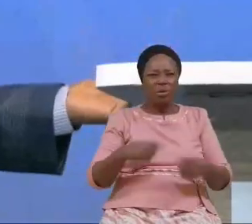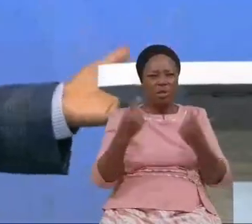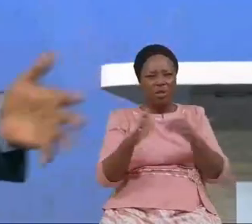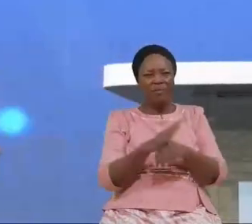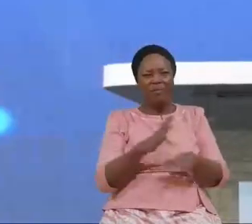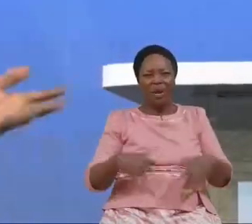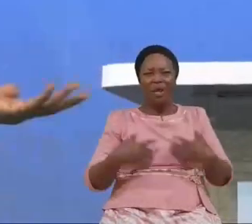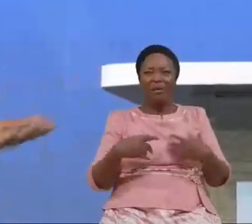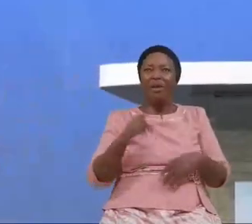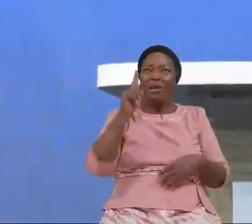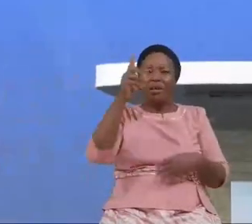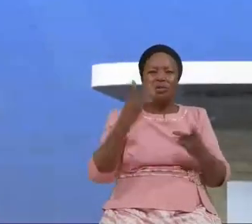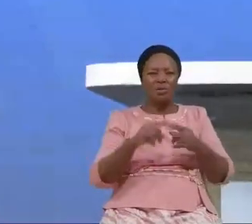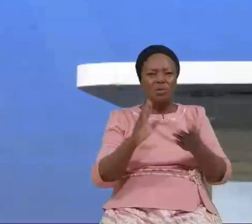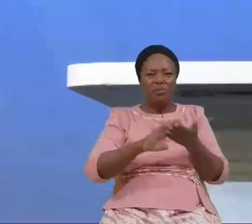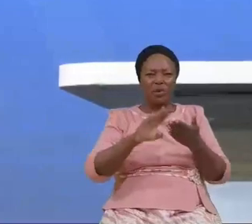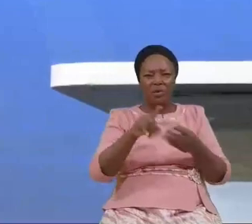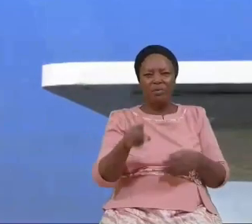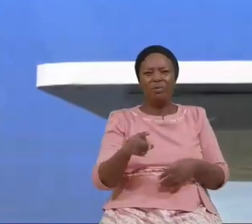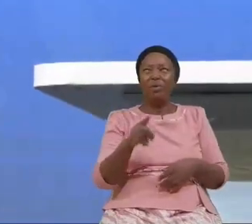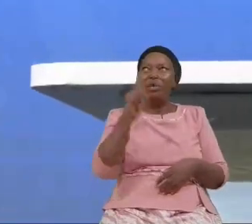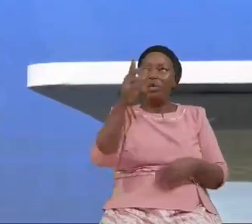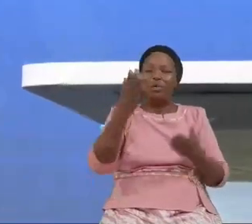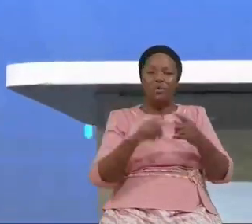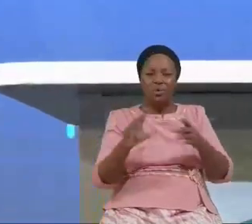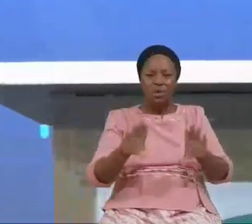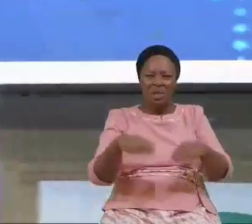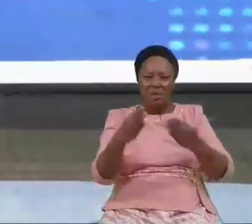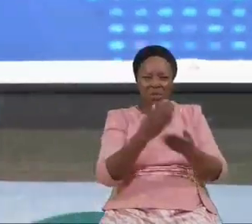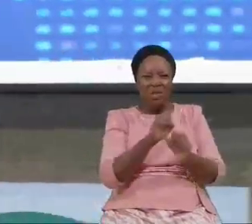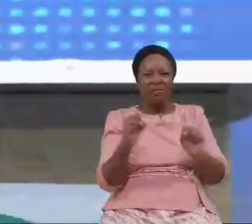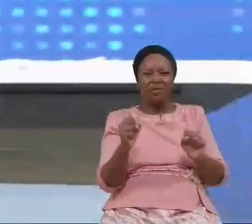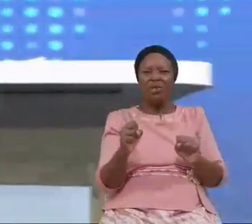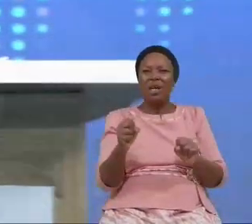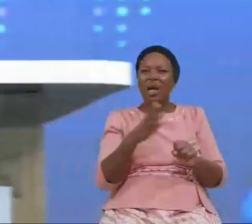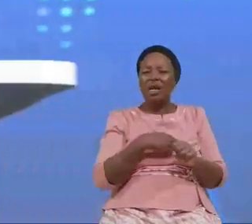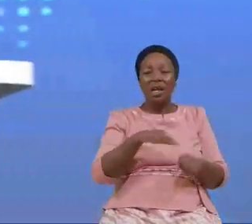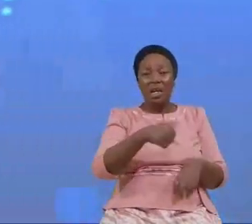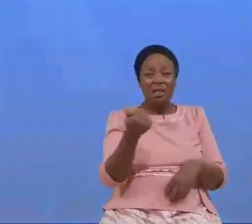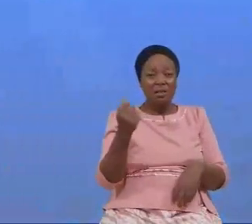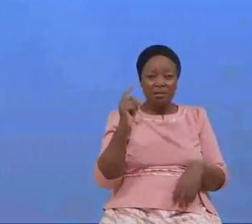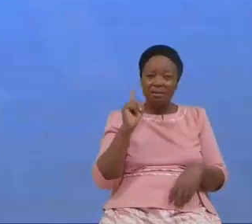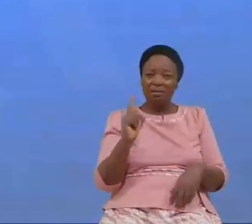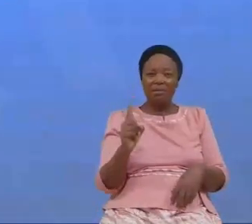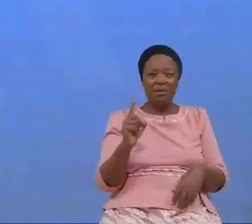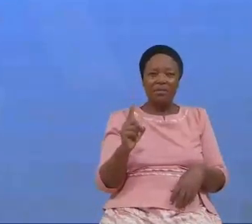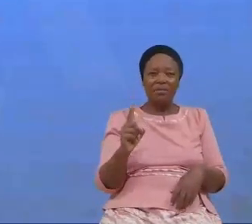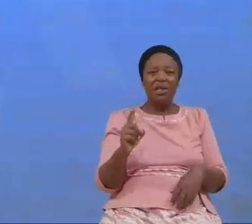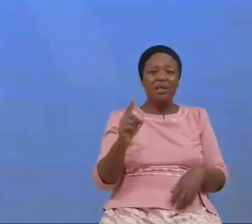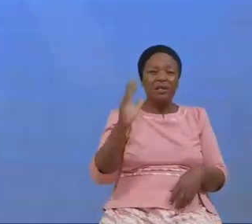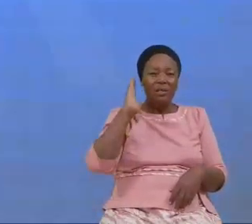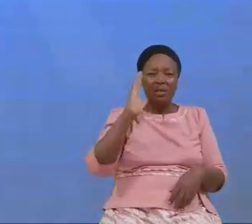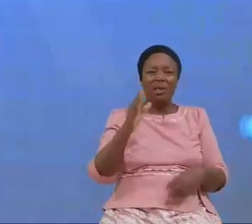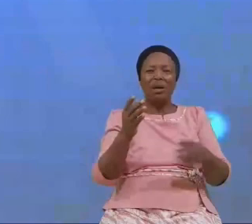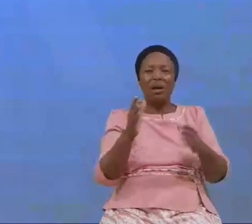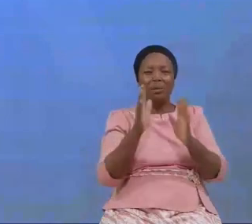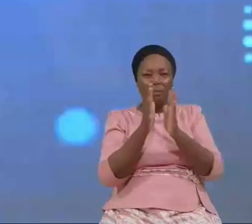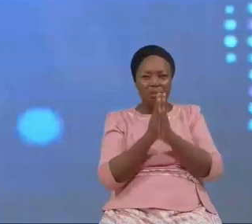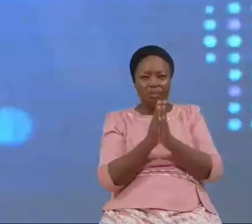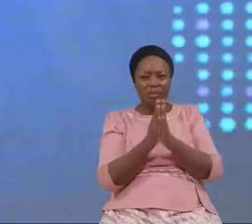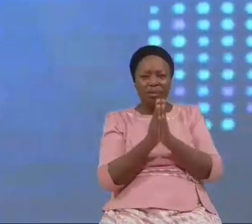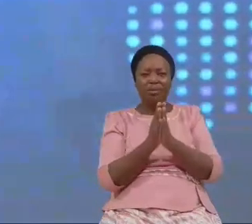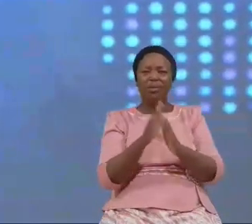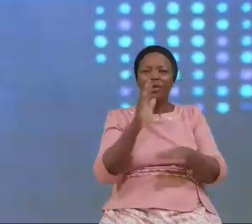il veut te pardonner et vous êtes donné le salut quiconque invoquera le